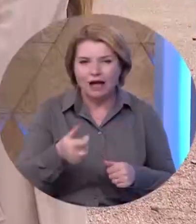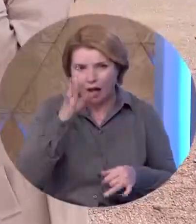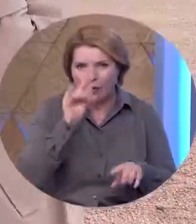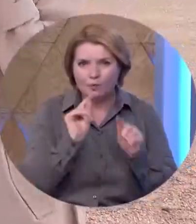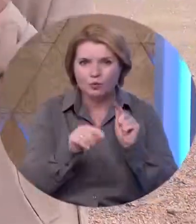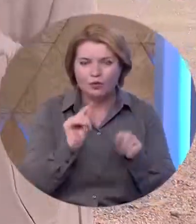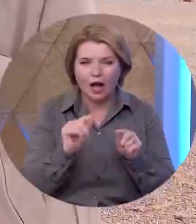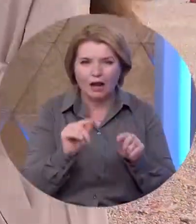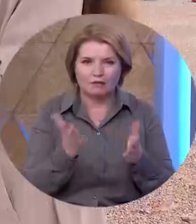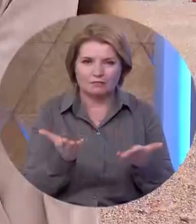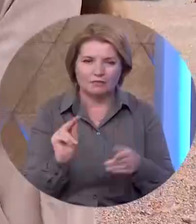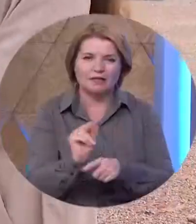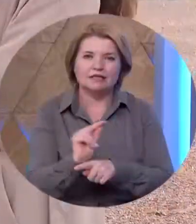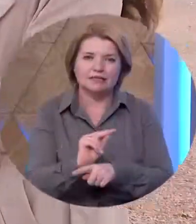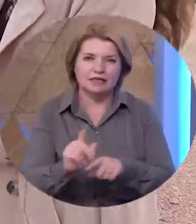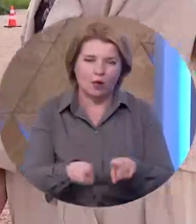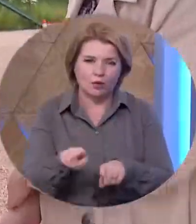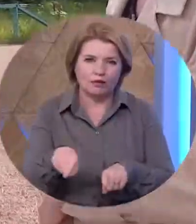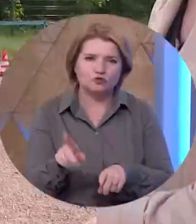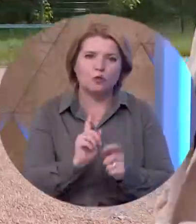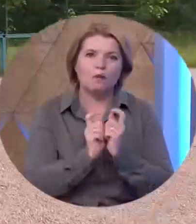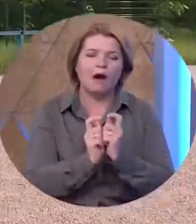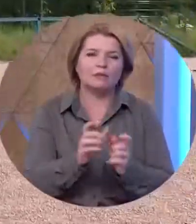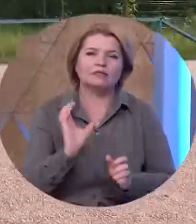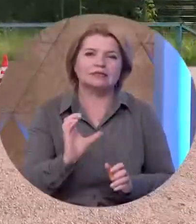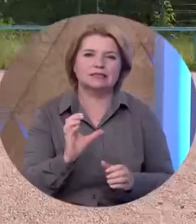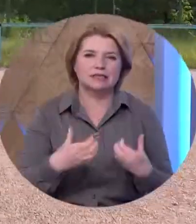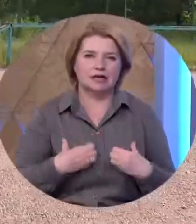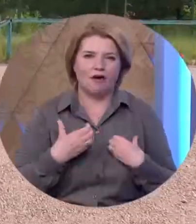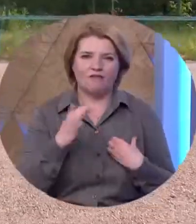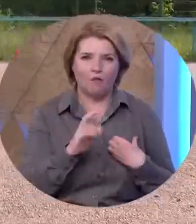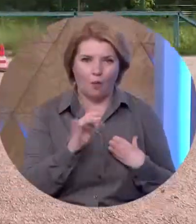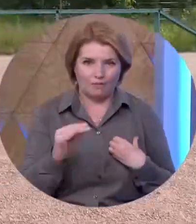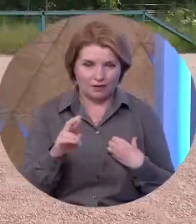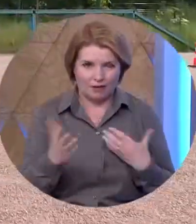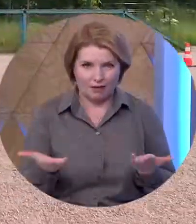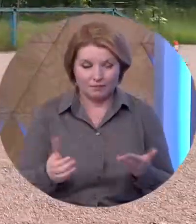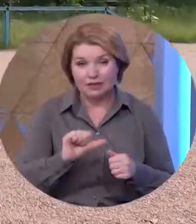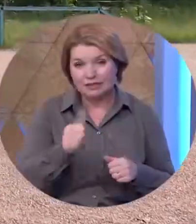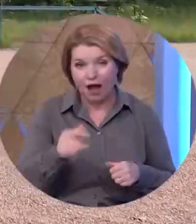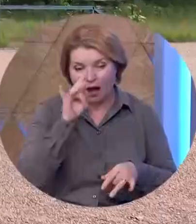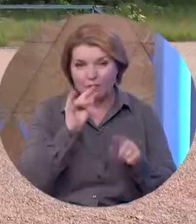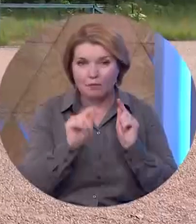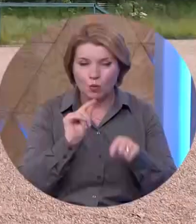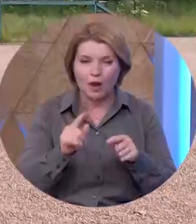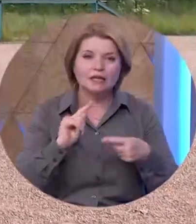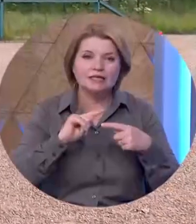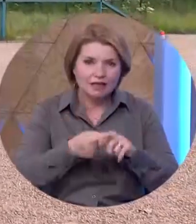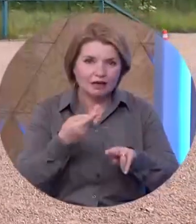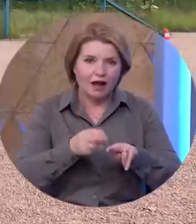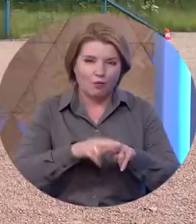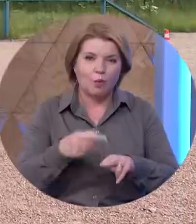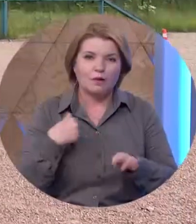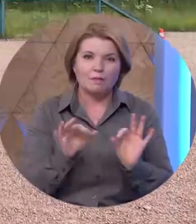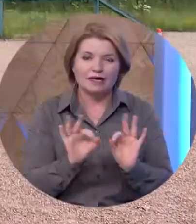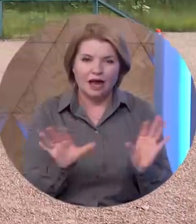технология по борьбе с фобией? Ну, не то чтобы борьба. На самом деле, самая популярная техника, которую мы рассказываем в школах,